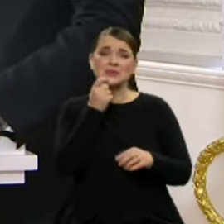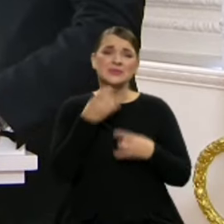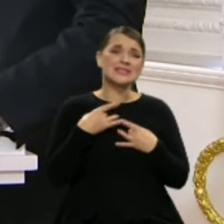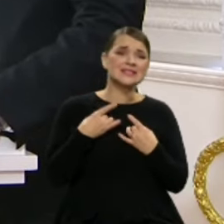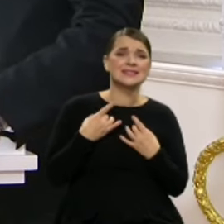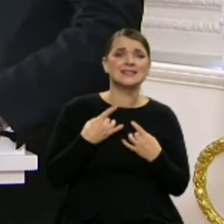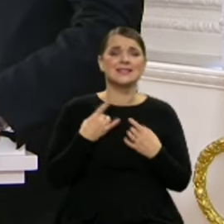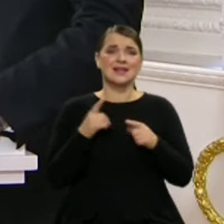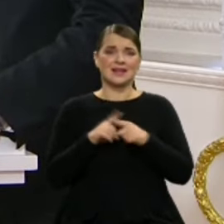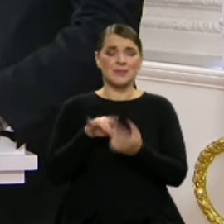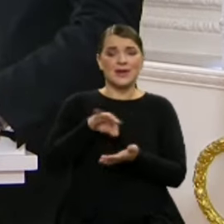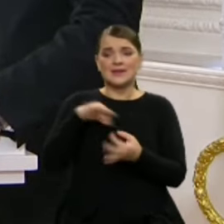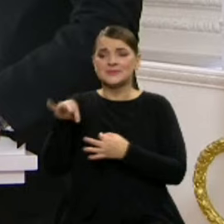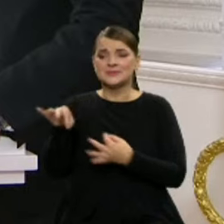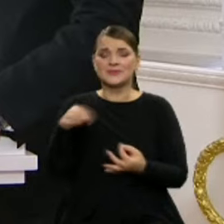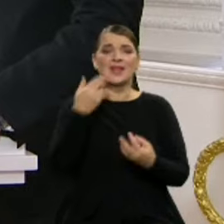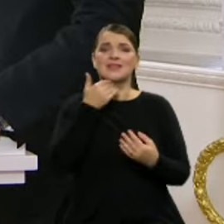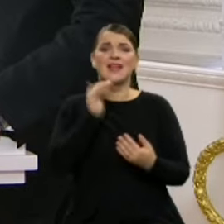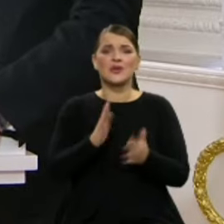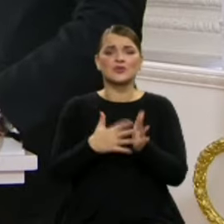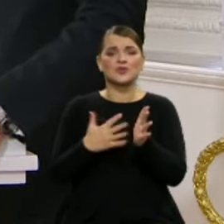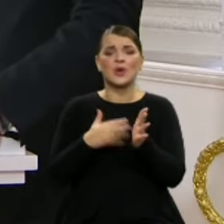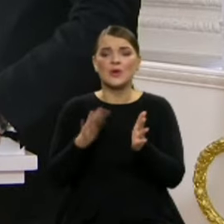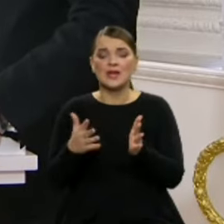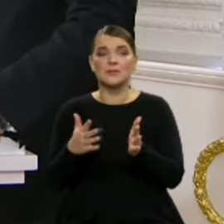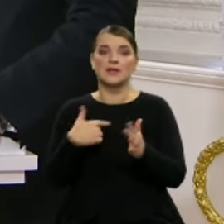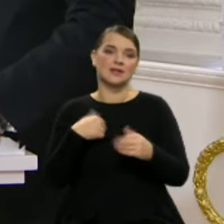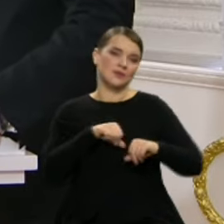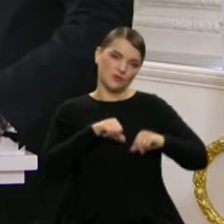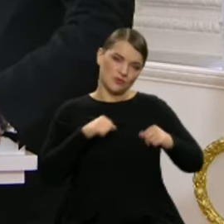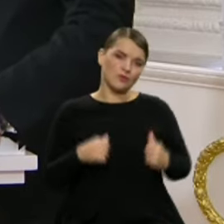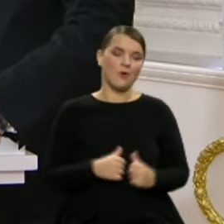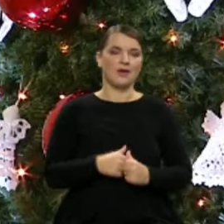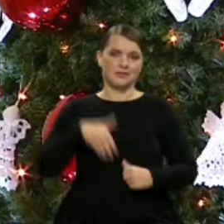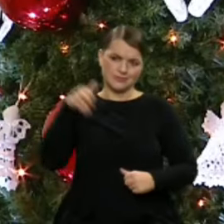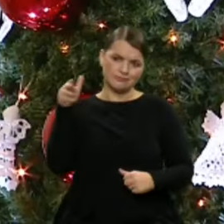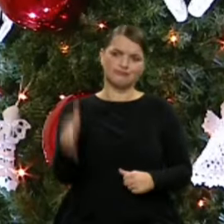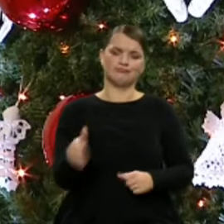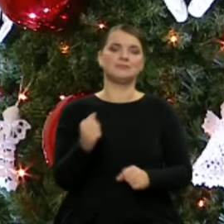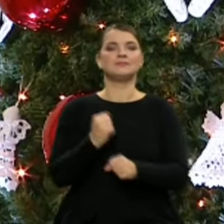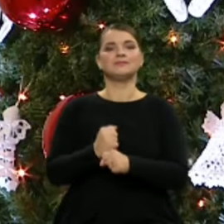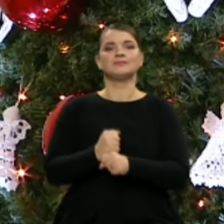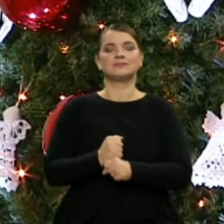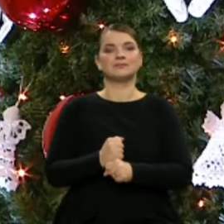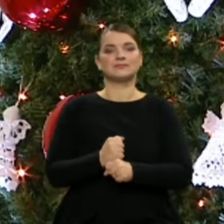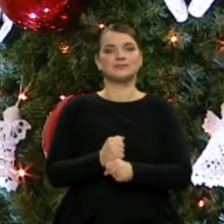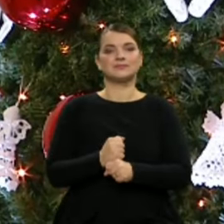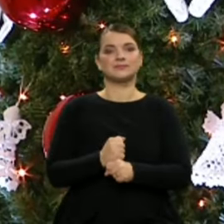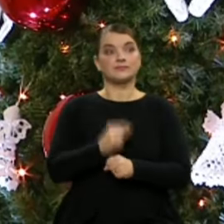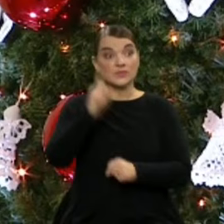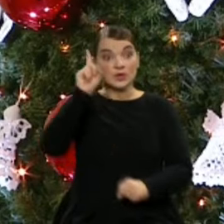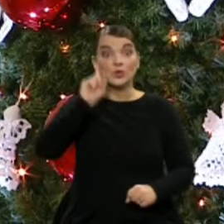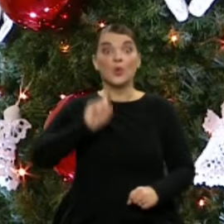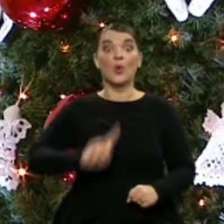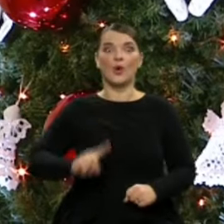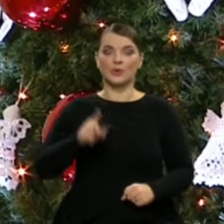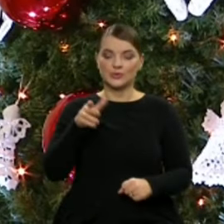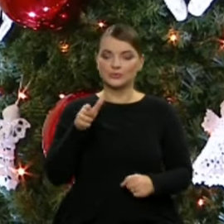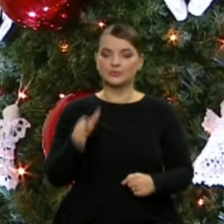papildomo nestabilumo. Bet aš tai darau nuoširdžiai ir aš tai darau iš tiesiog norėjimo